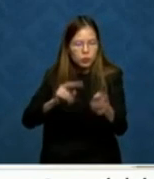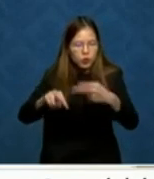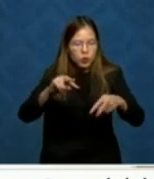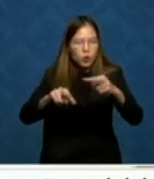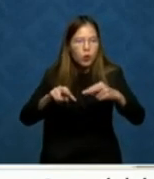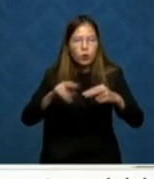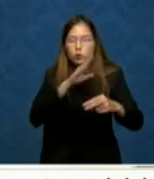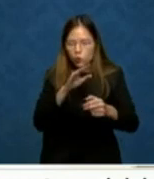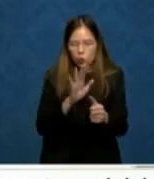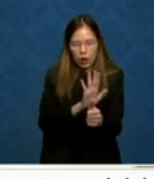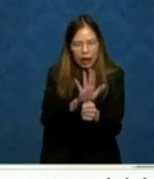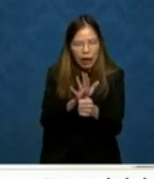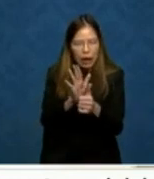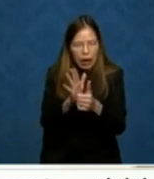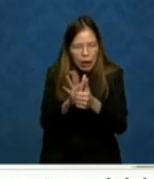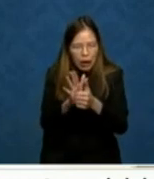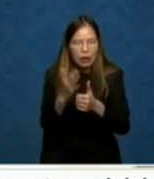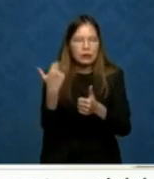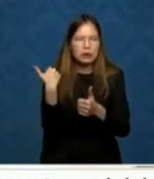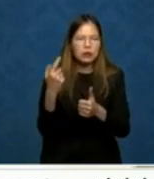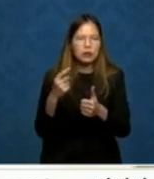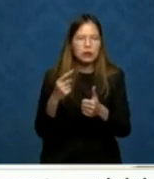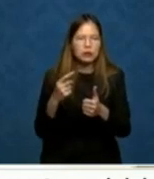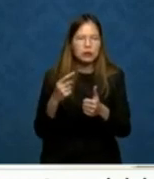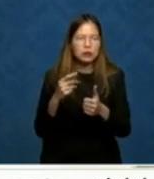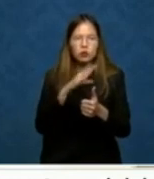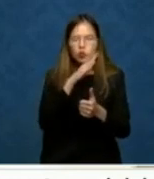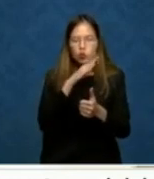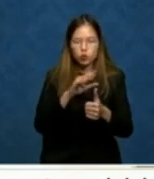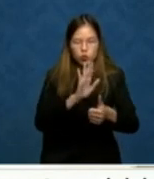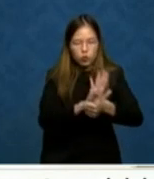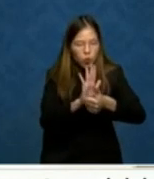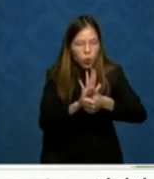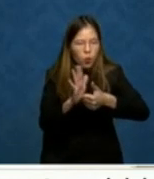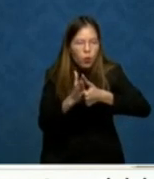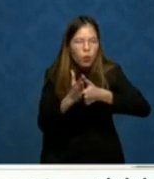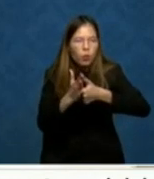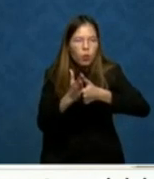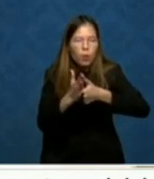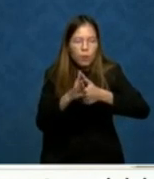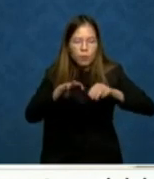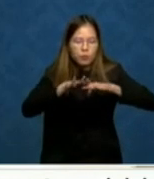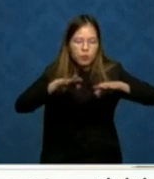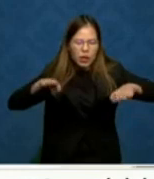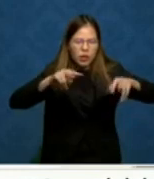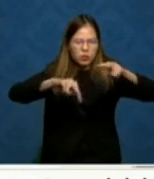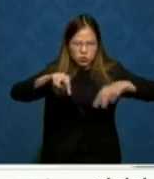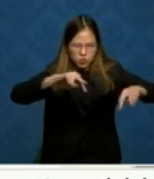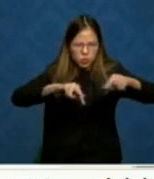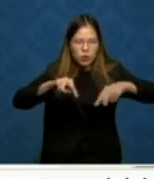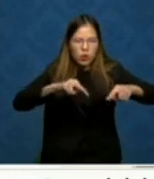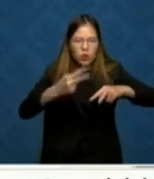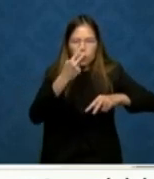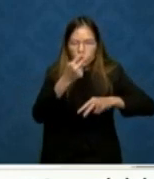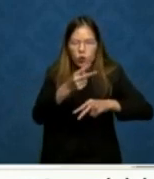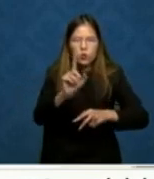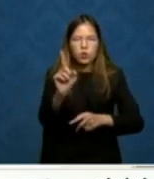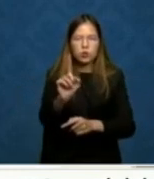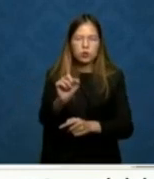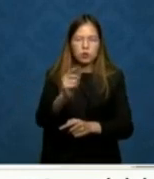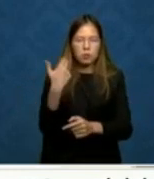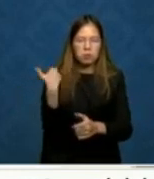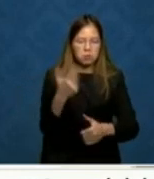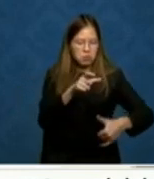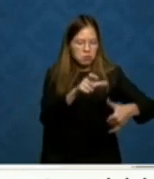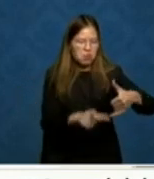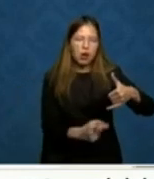ถึงการคุกคามทางเพศอีกหลักหนึ่งเลยครับเพราะเราพูดถึงการคุกคามทางเพศนั้นมาตรฐานการพิสูจน์หรือประเด็นที่อาจจะต้องดูนั้นไม่ใช่มองจากพฤติ